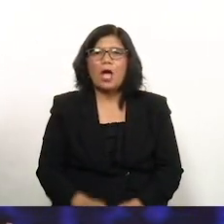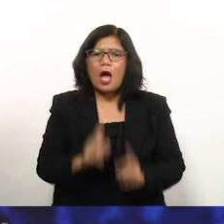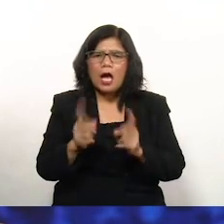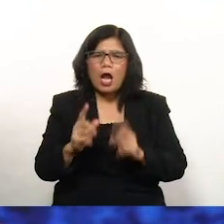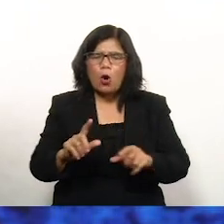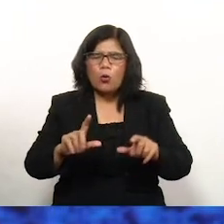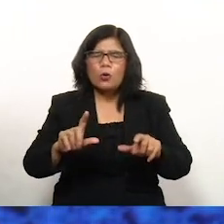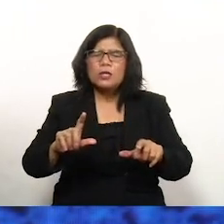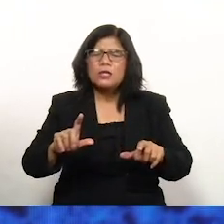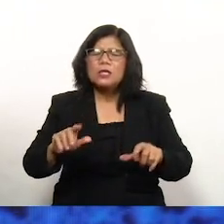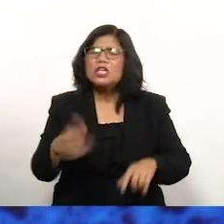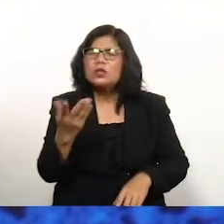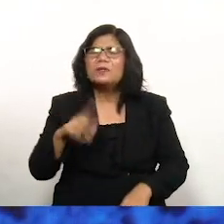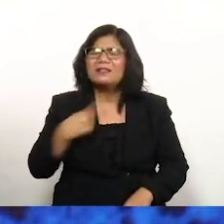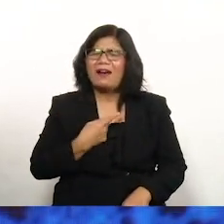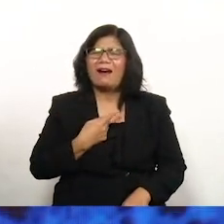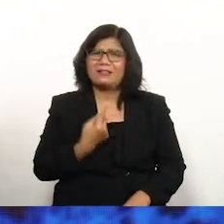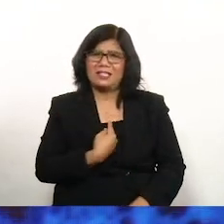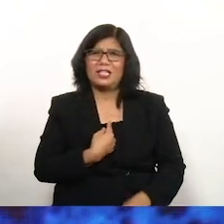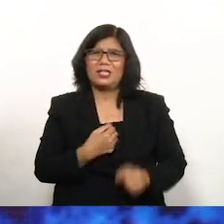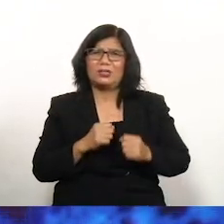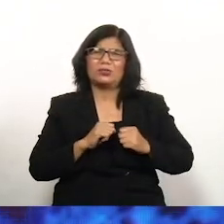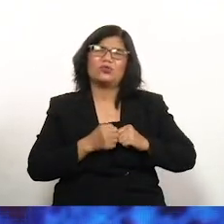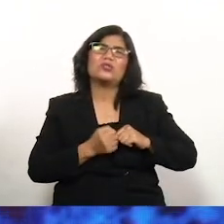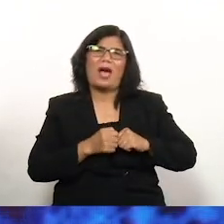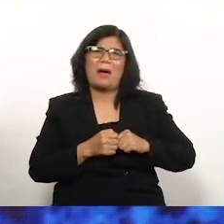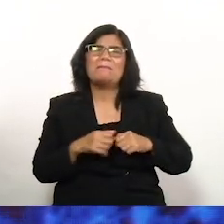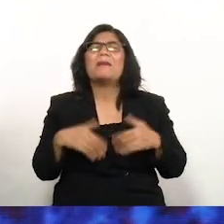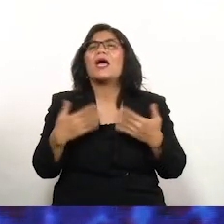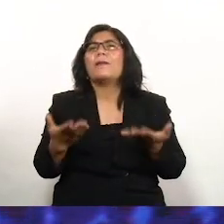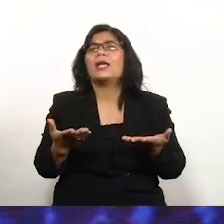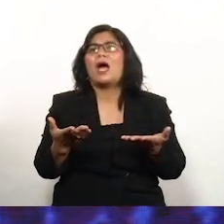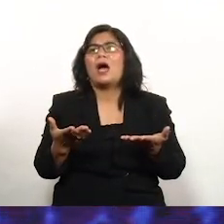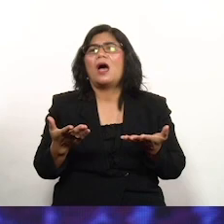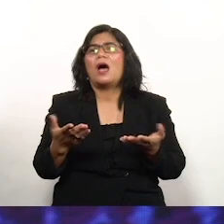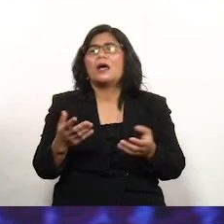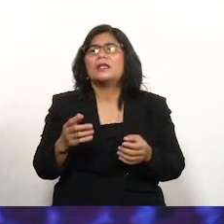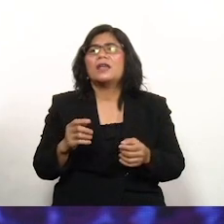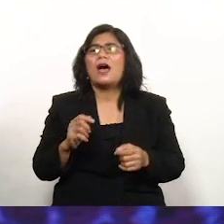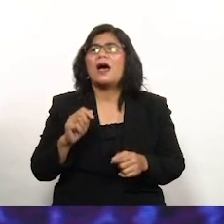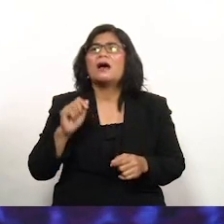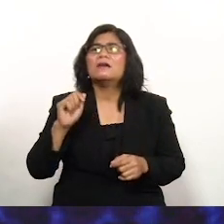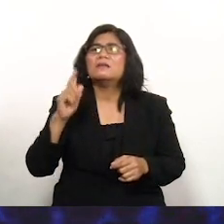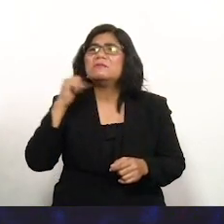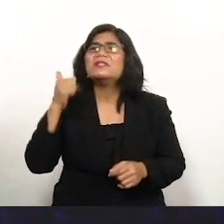Hai kalau hidup kita sendiri susah Hai bagaimana kita dapat berbuat banyak